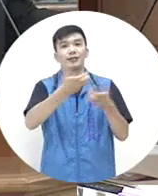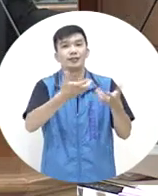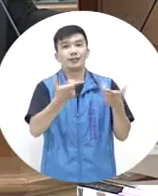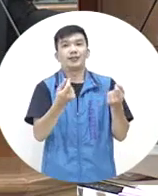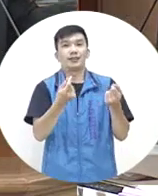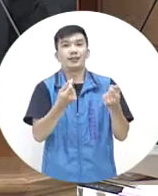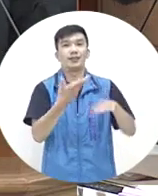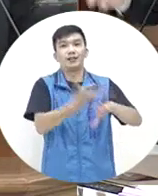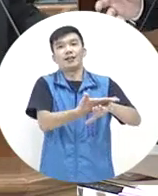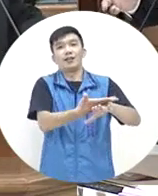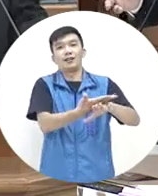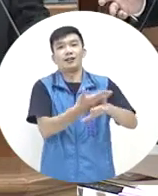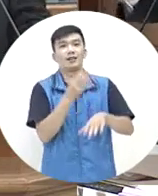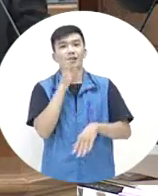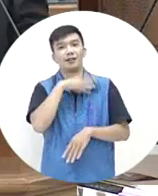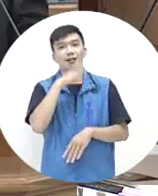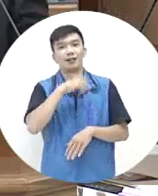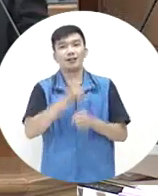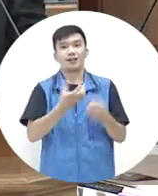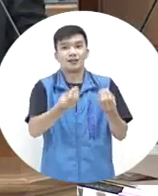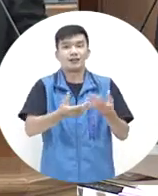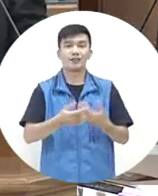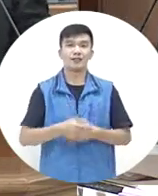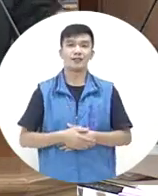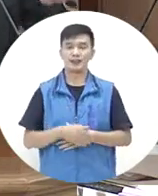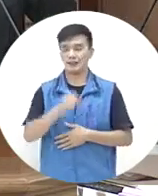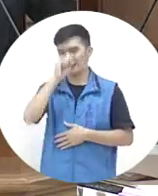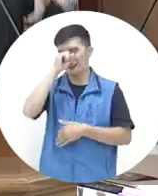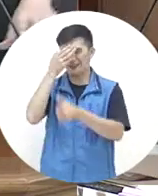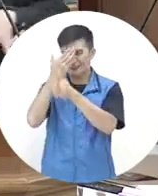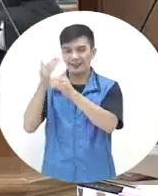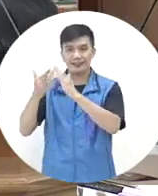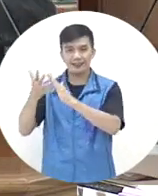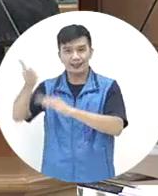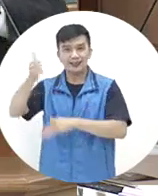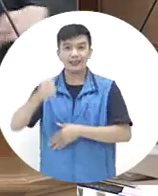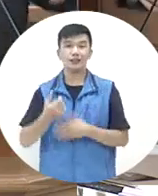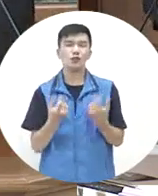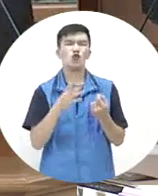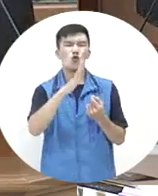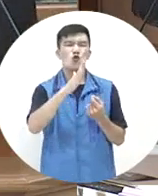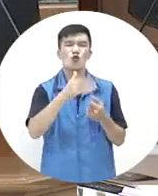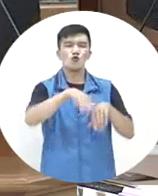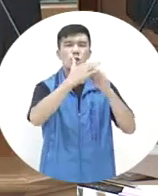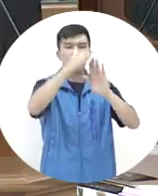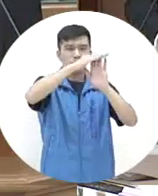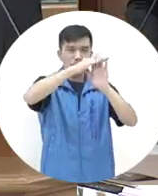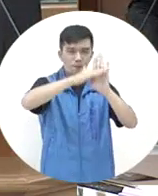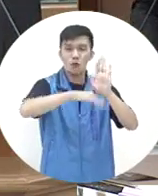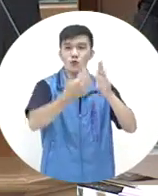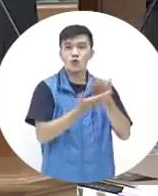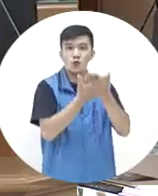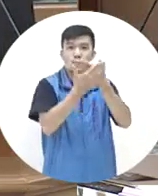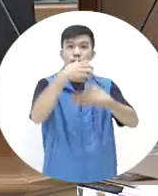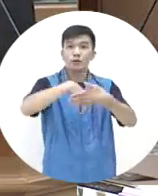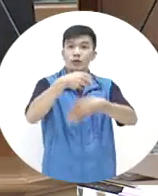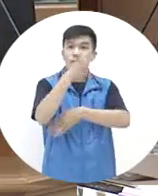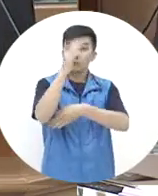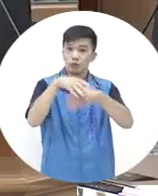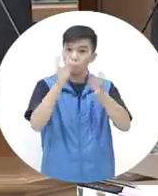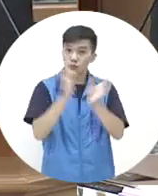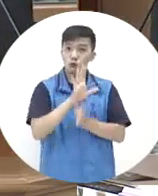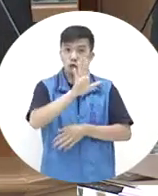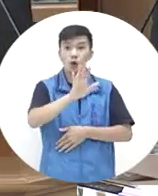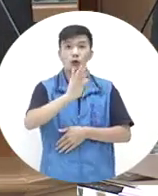后。大家做其他啦， 对啦， 阿妈拜托市长， 这条啊，伫内底内底啊，伫所有百里来进步，对新巴士来讲，大家拢足重要的。但